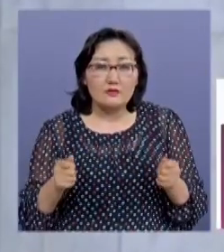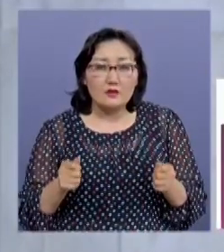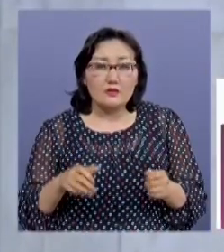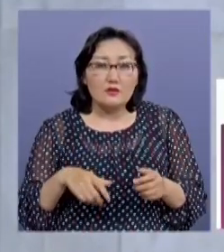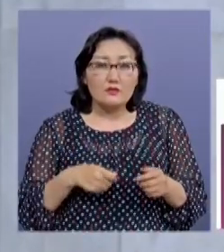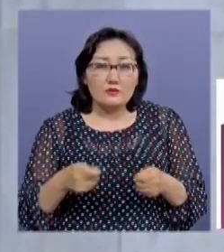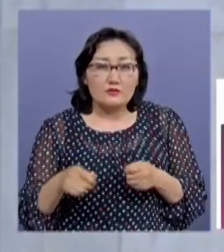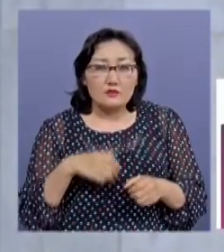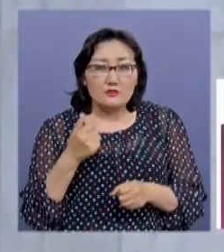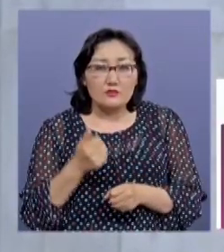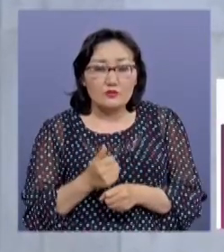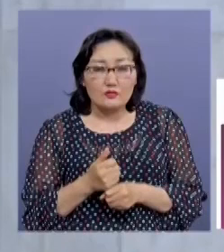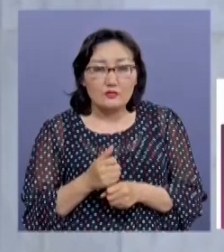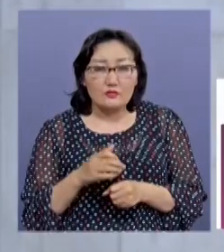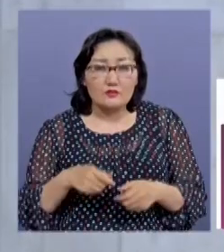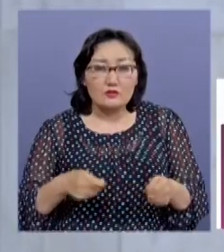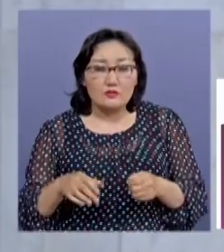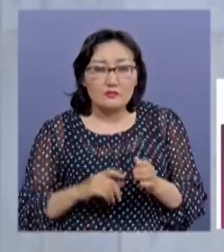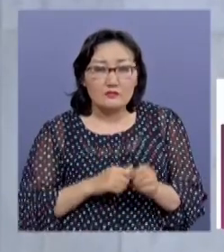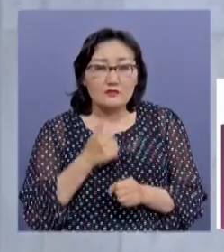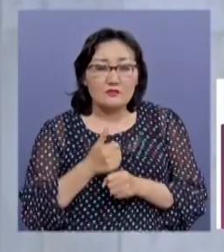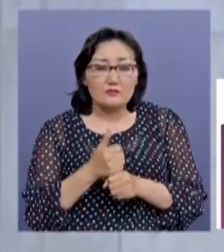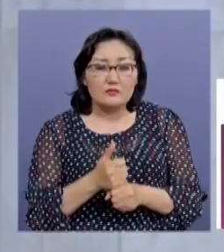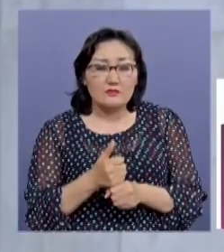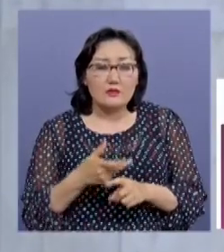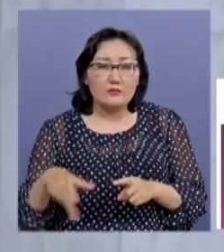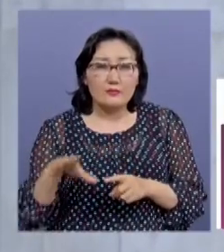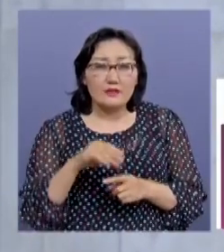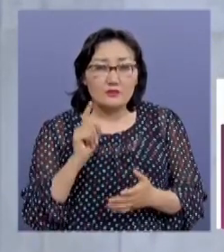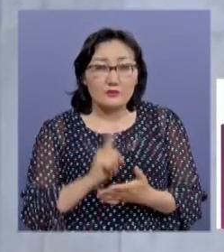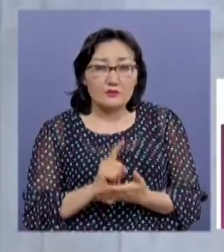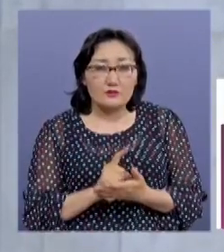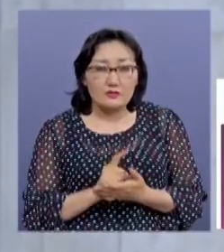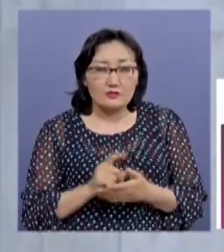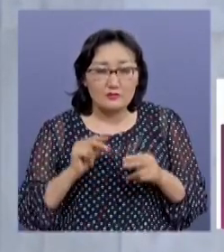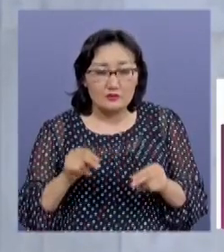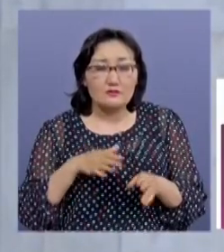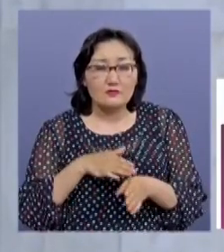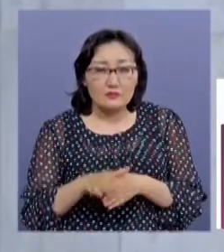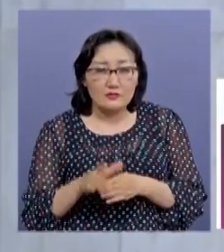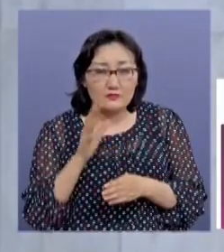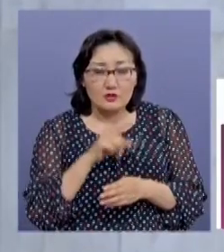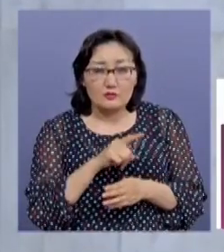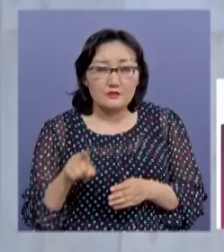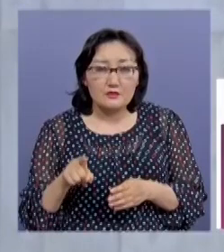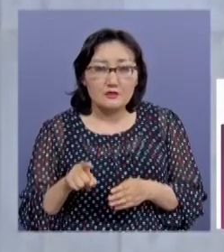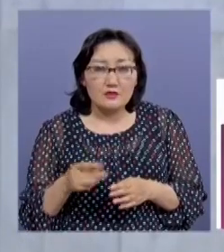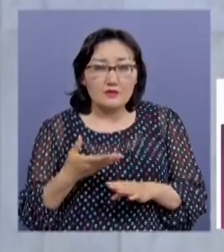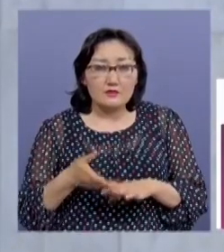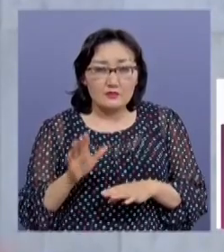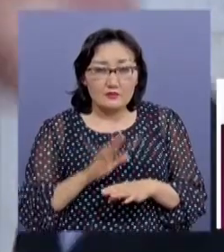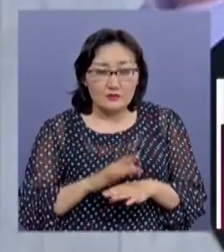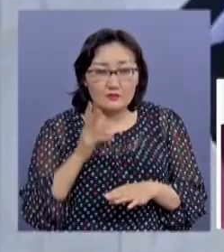енді елдің басшысы, көшбасшысы барлық міндетін абыроймен атқарды осынша жыл. Қиын